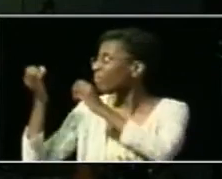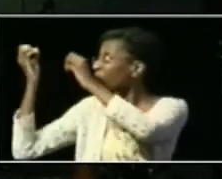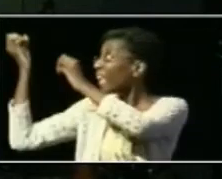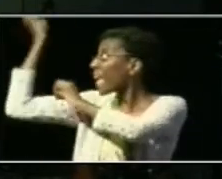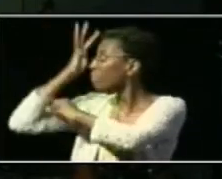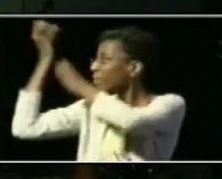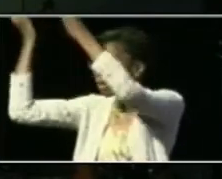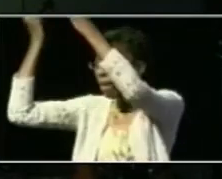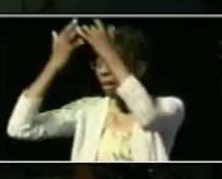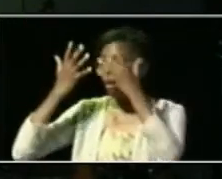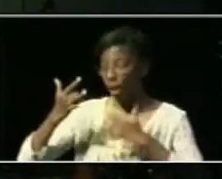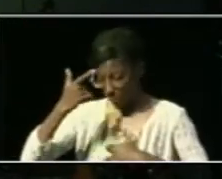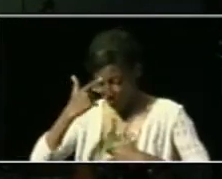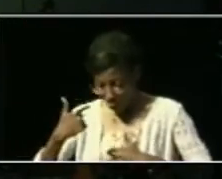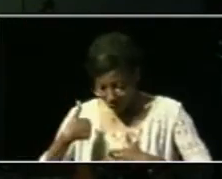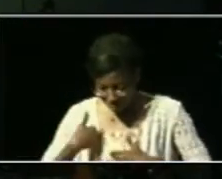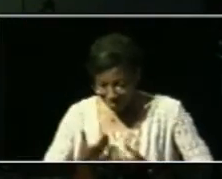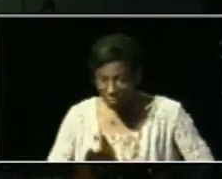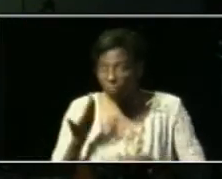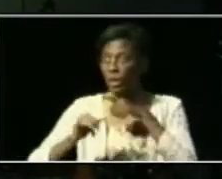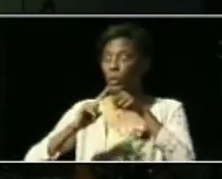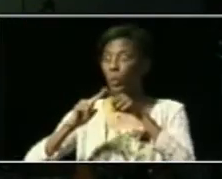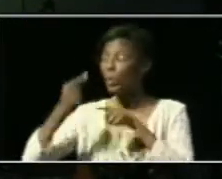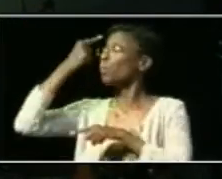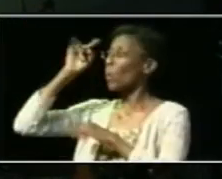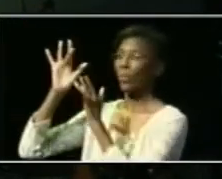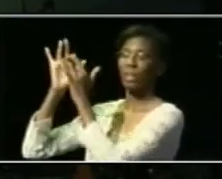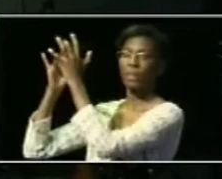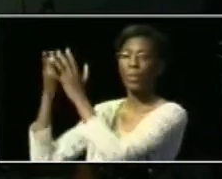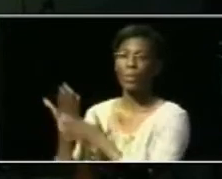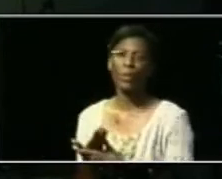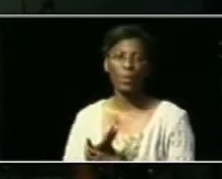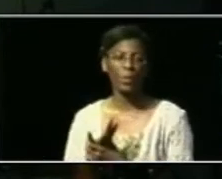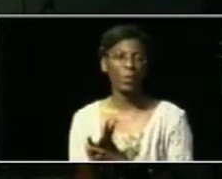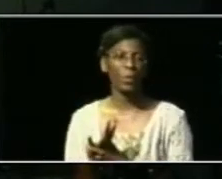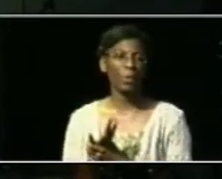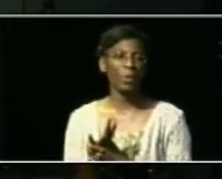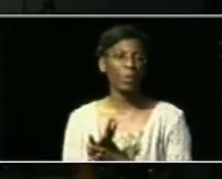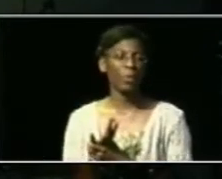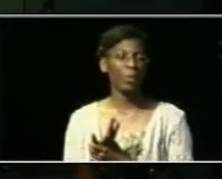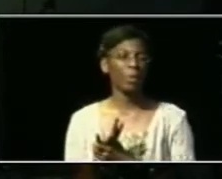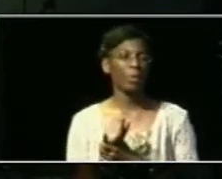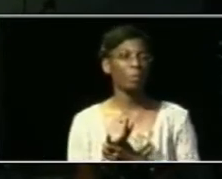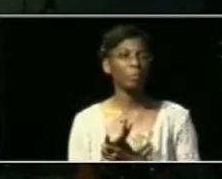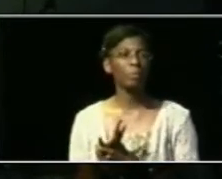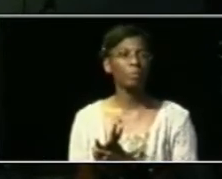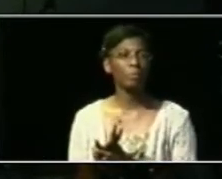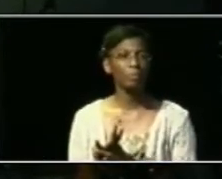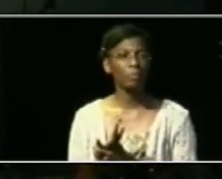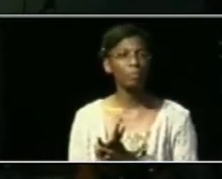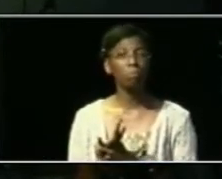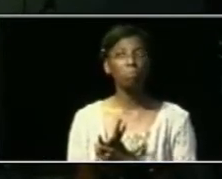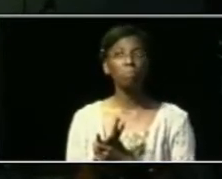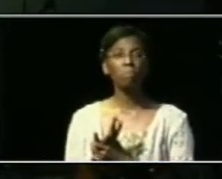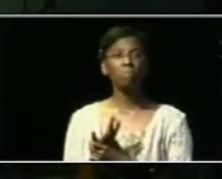quelque chose en vous pour que vous accomplissiez vous quelque chose pour Jésus? You know, we may never meet again like this as a group. Peut-être que nous